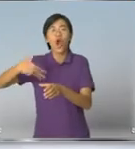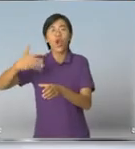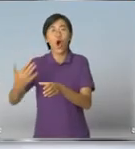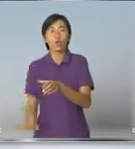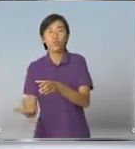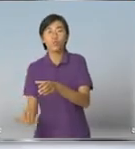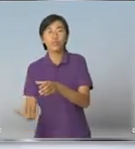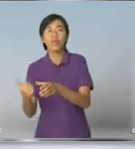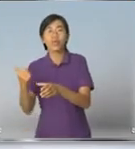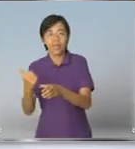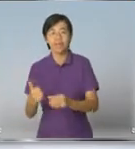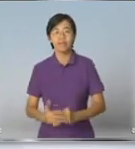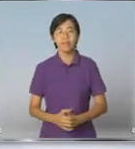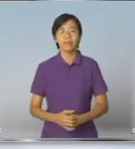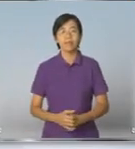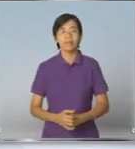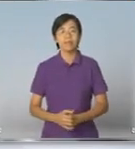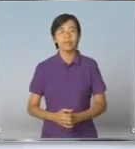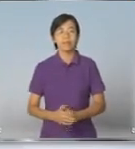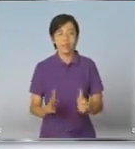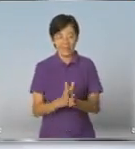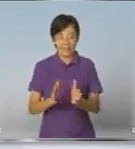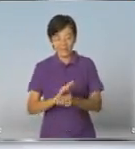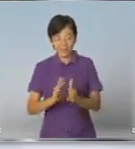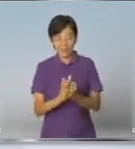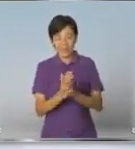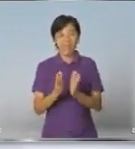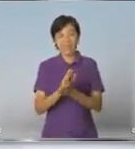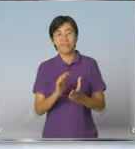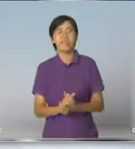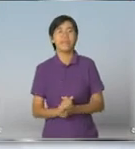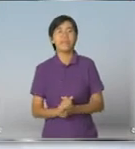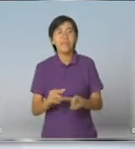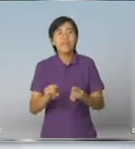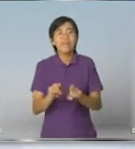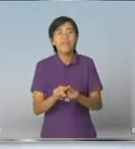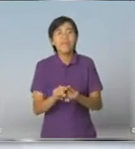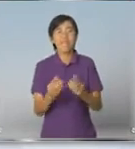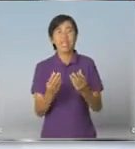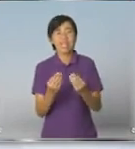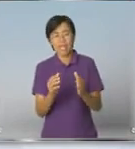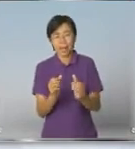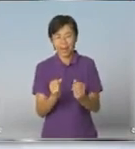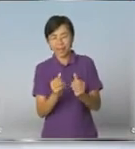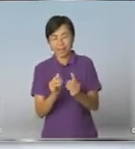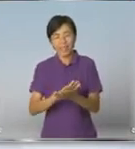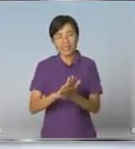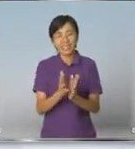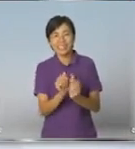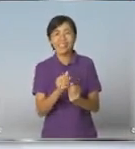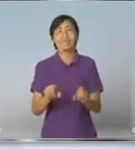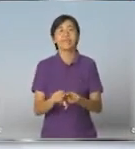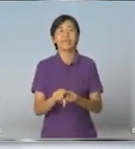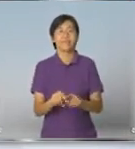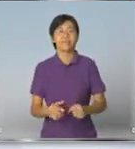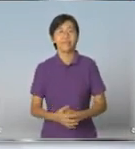งได้เลย ใช่ค่ะนึ่งได้เลยเนี่ยค่ะแป้งก็จะคล้ายๆกับดินน้ำมันที่นุ่มมากๆนะค